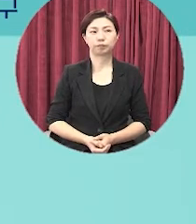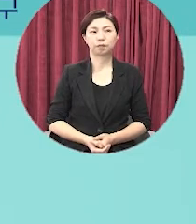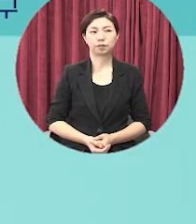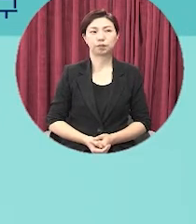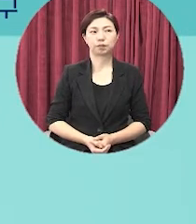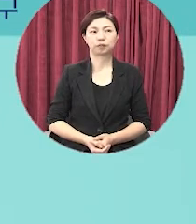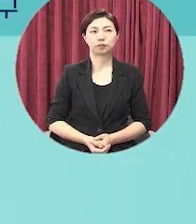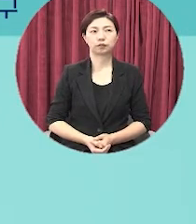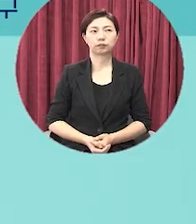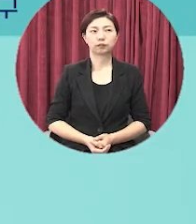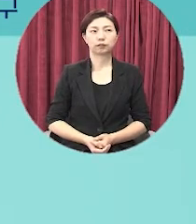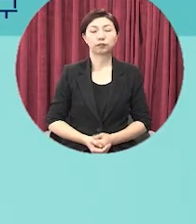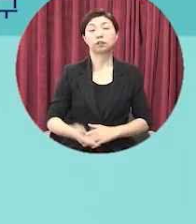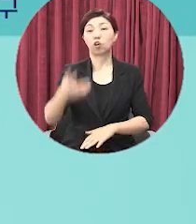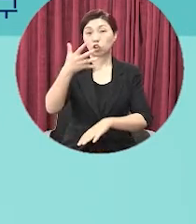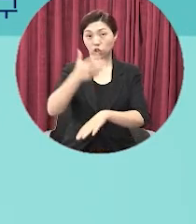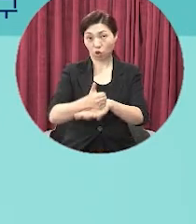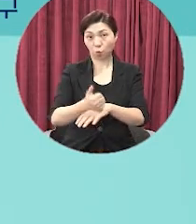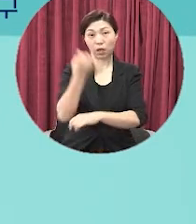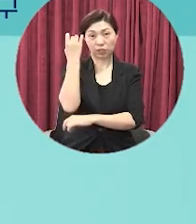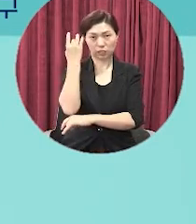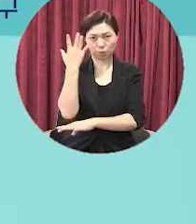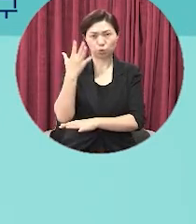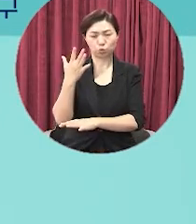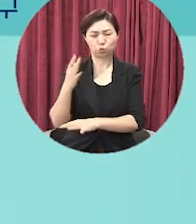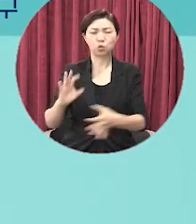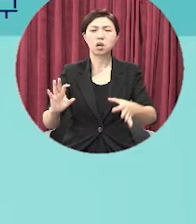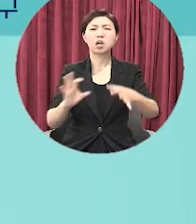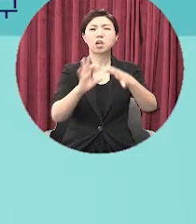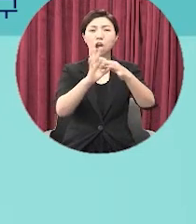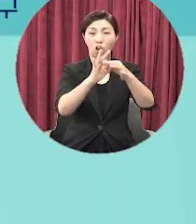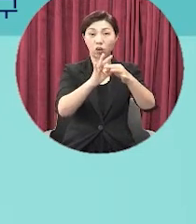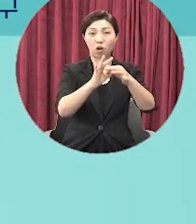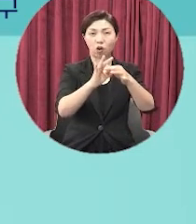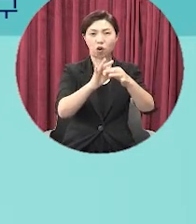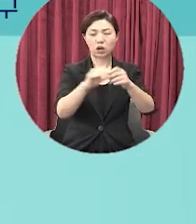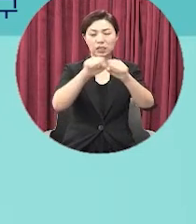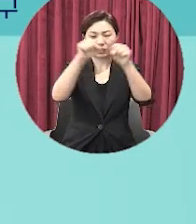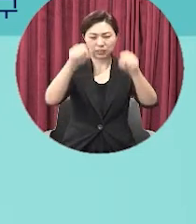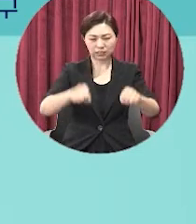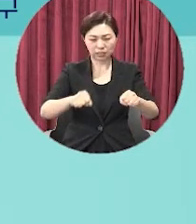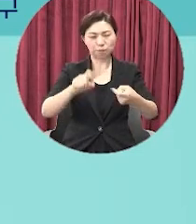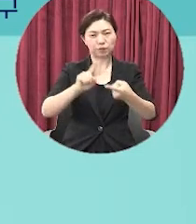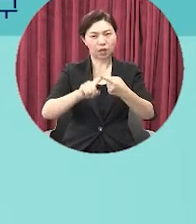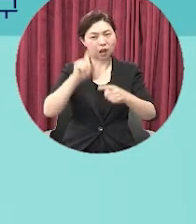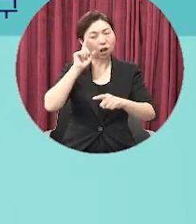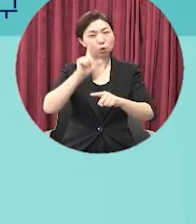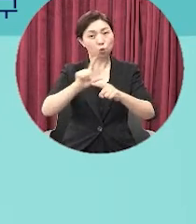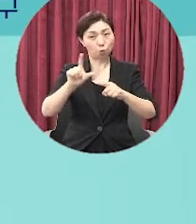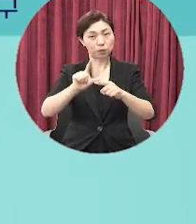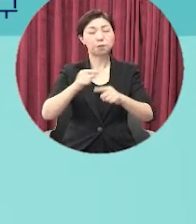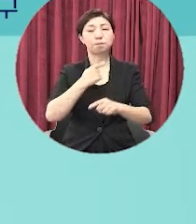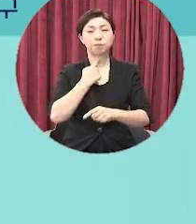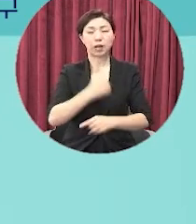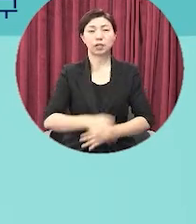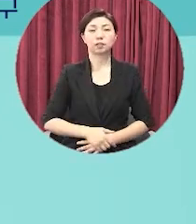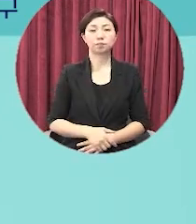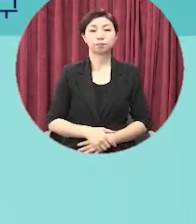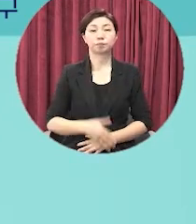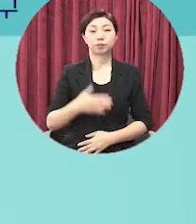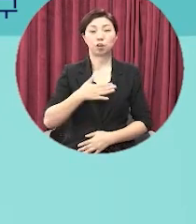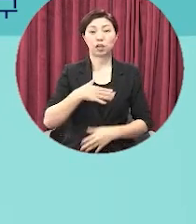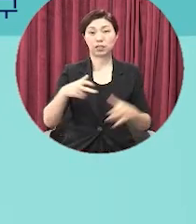아 따라서 이런 결과를 토대로 어떻게 연계를 해야 할 것인지에 대한 고찰을 좀 해보았습니다 그래서 저희가